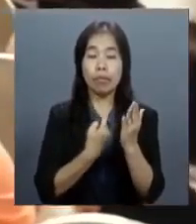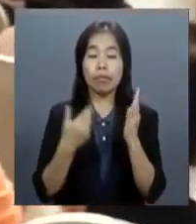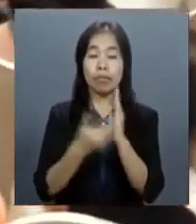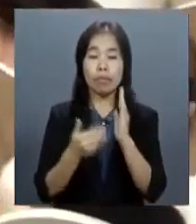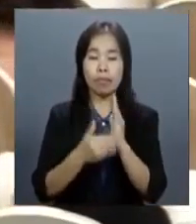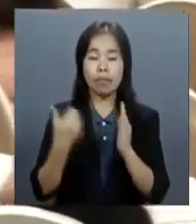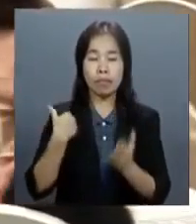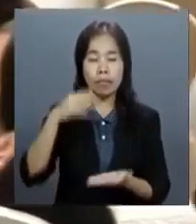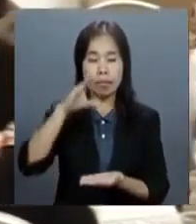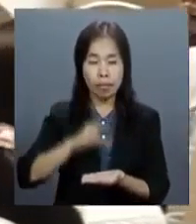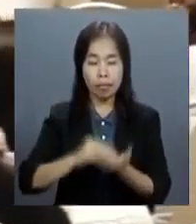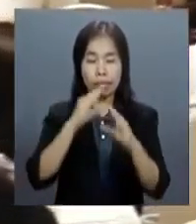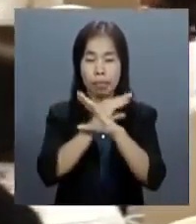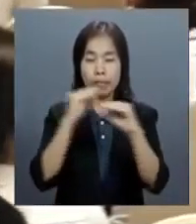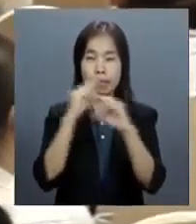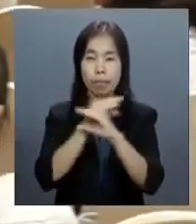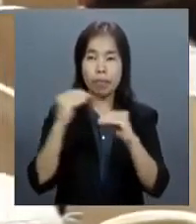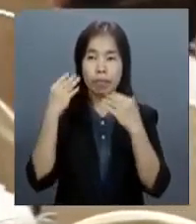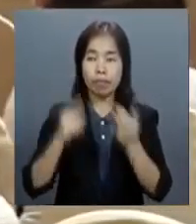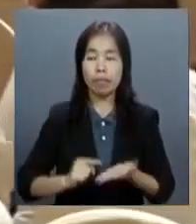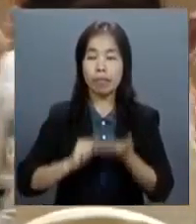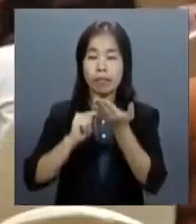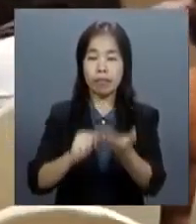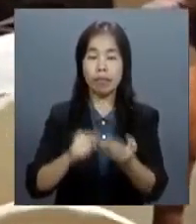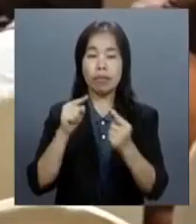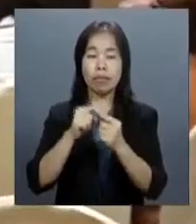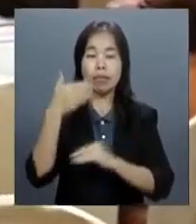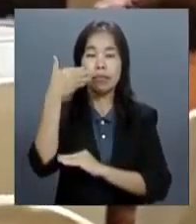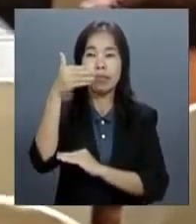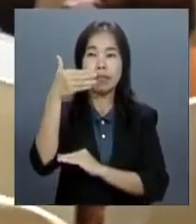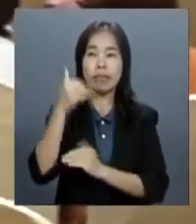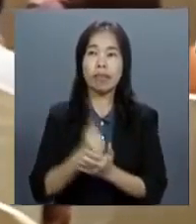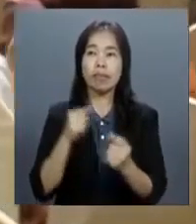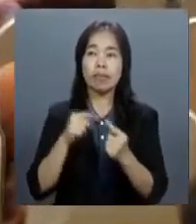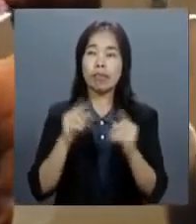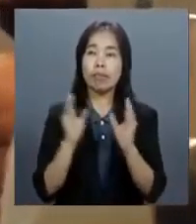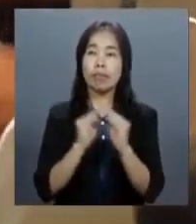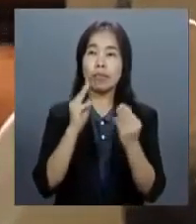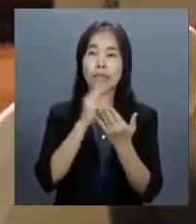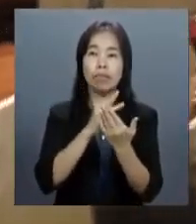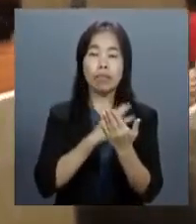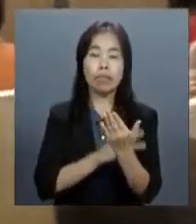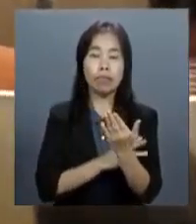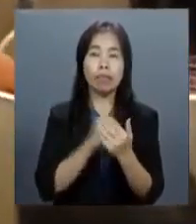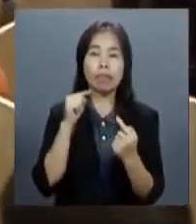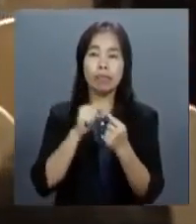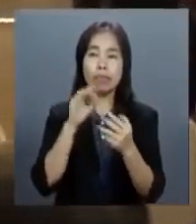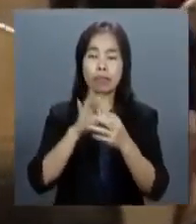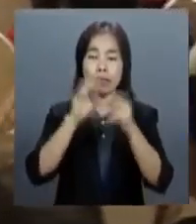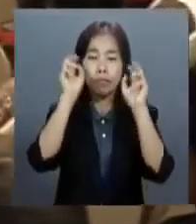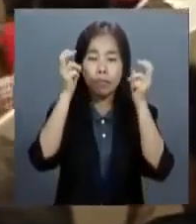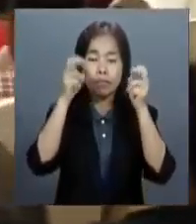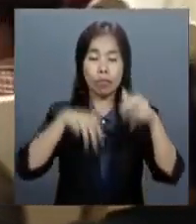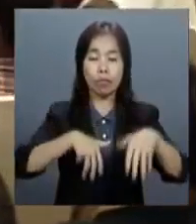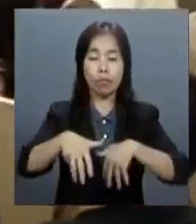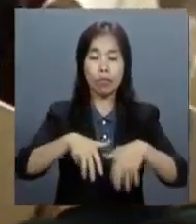เอาบทเรียนการพัฒนาชุมชนมาเสนอในเวทีระดับชาติที่งานประชุมวิชาการภายใต้หัวข้อชุมชนเป็